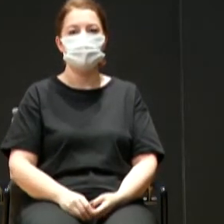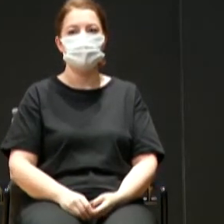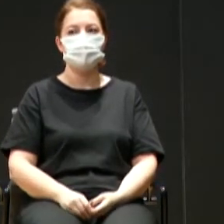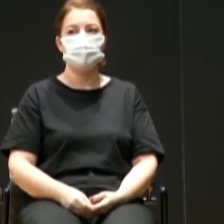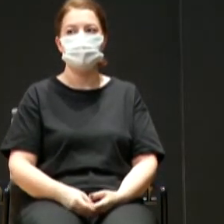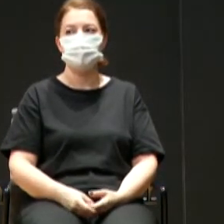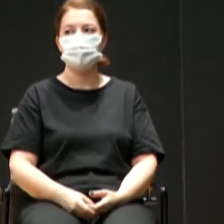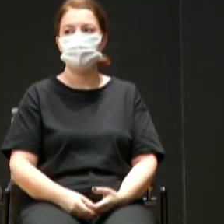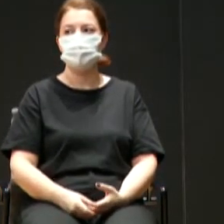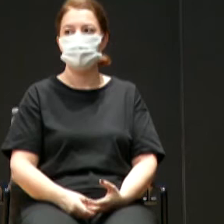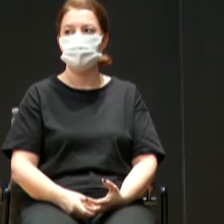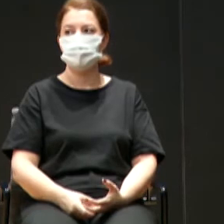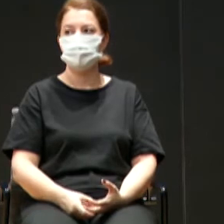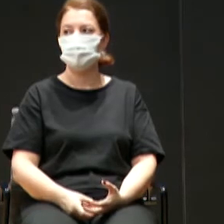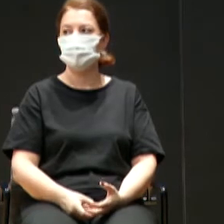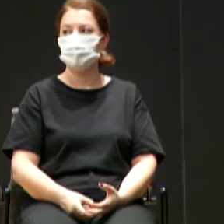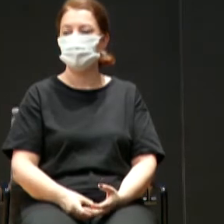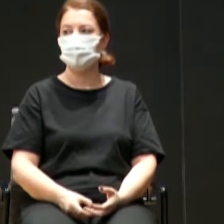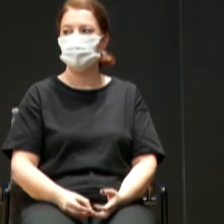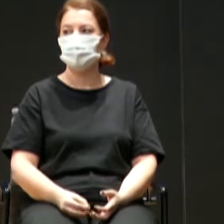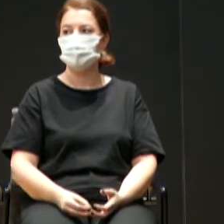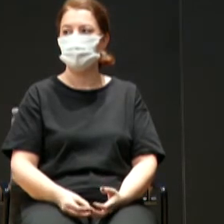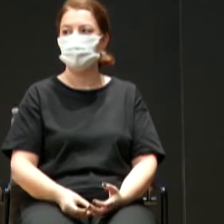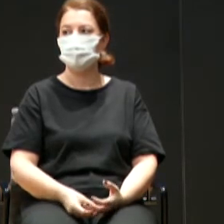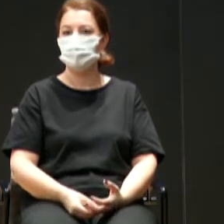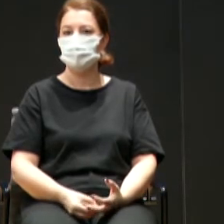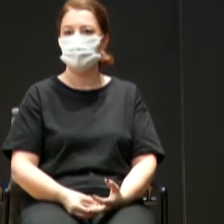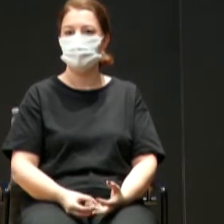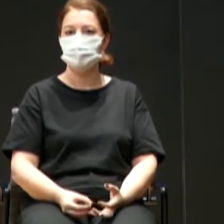Siz, evet, Erkan Bey buyurun.